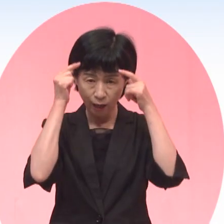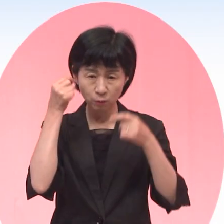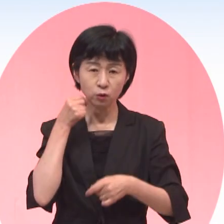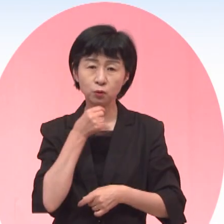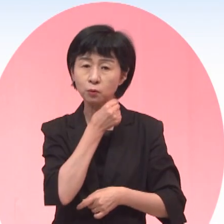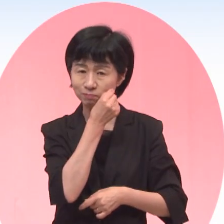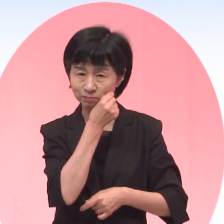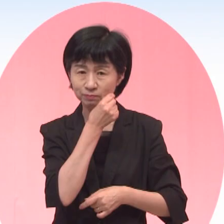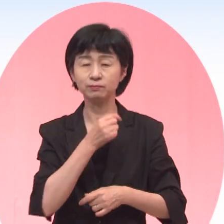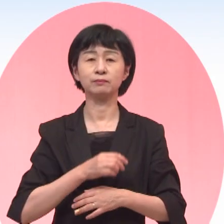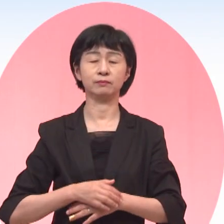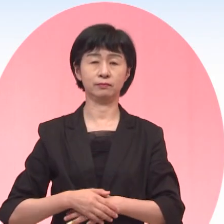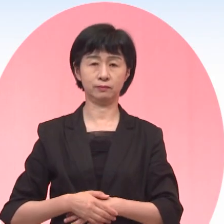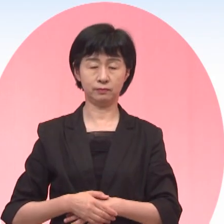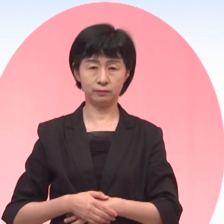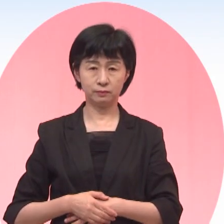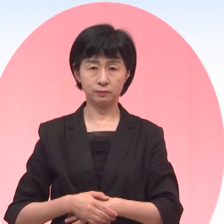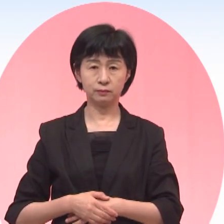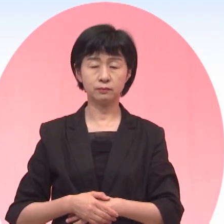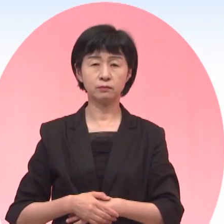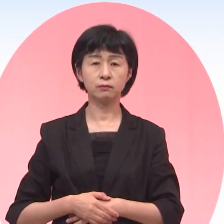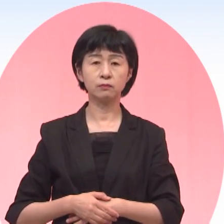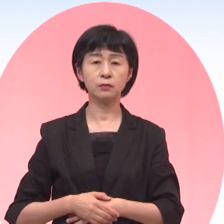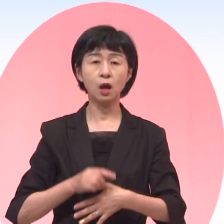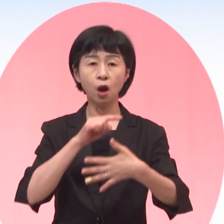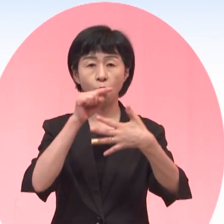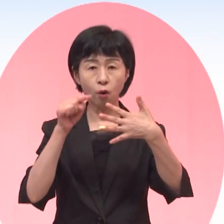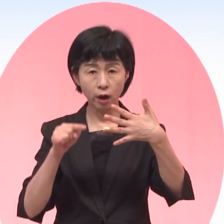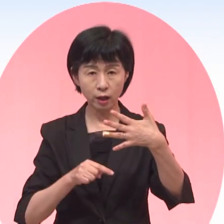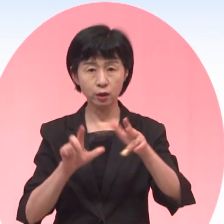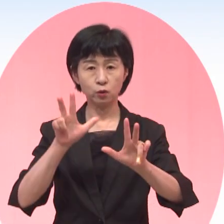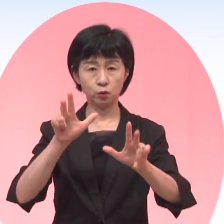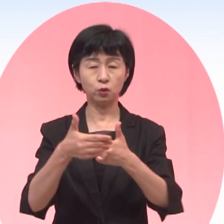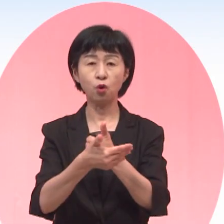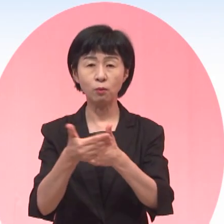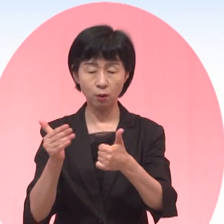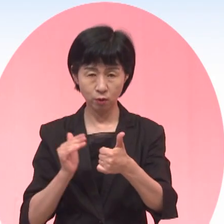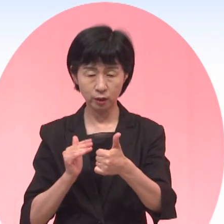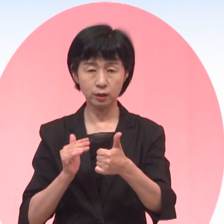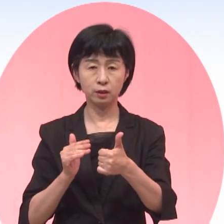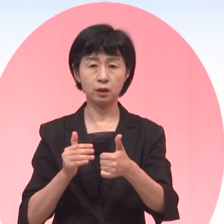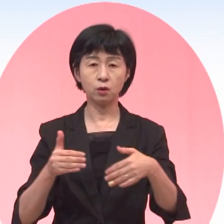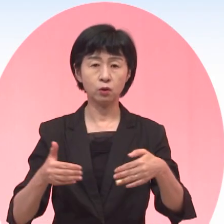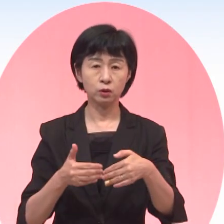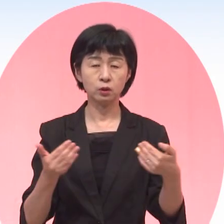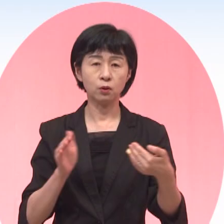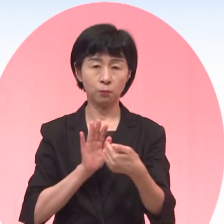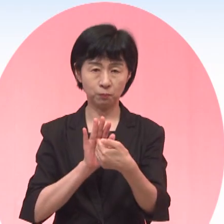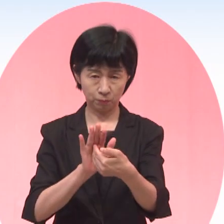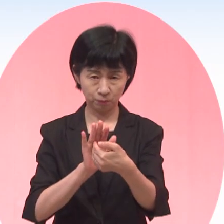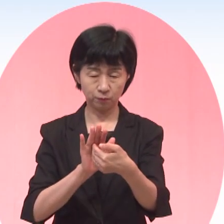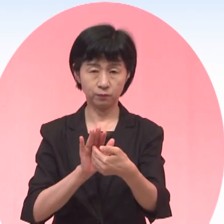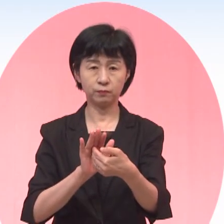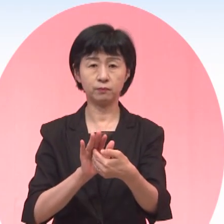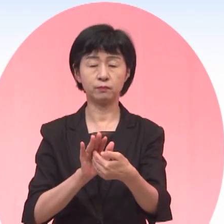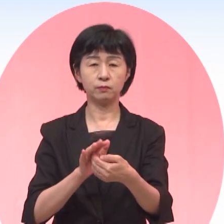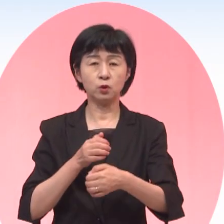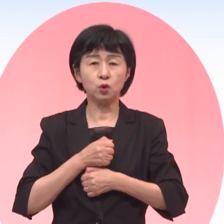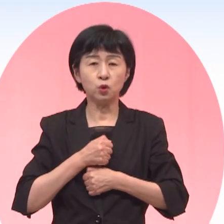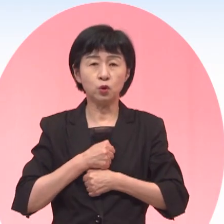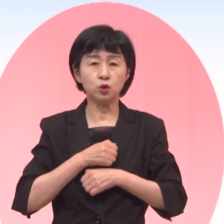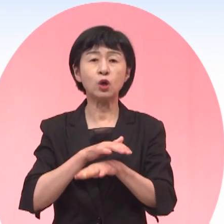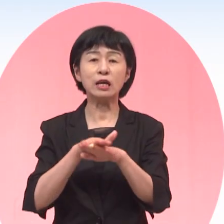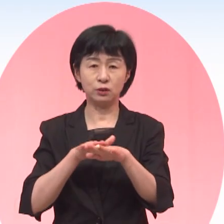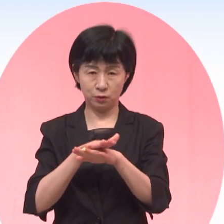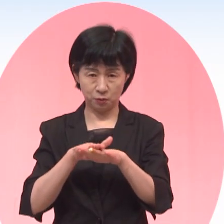ヘルメットを着用。まずこれらのルールを守り、交通事故を起こさないように注意